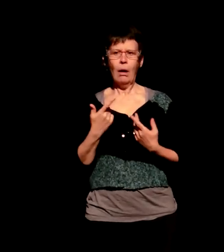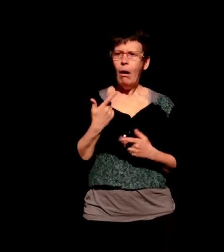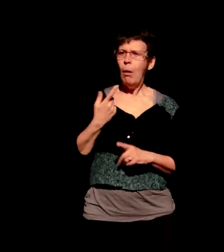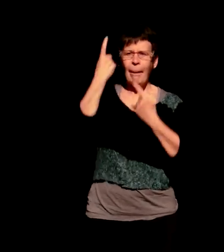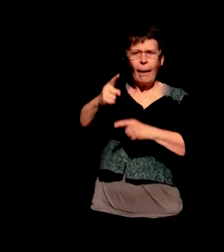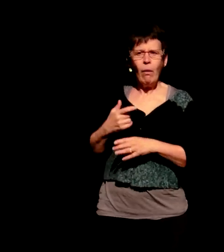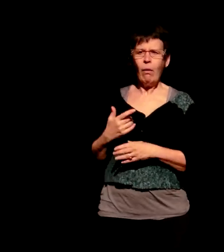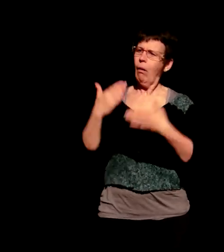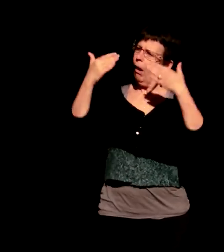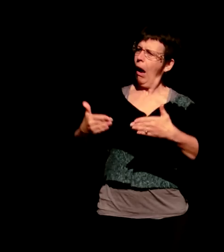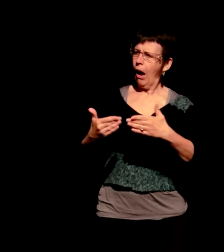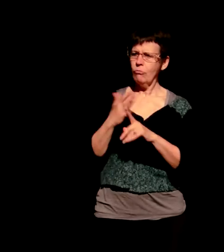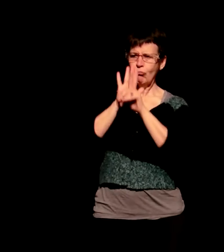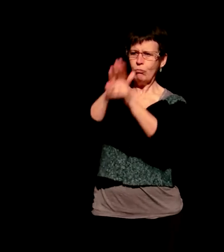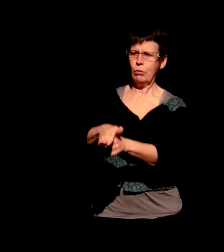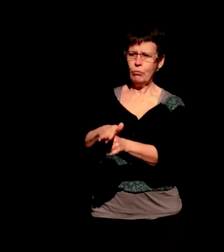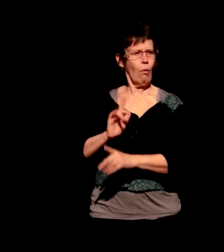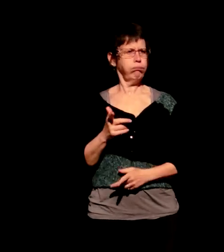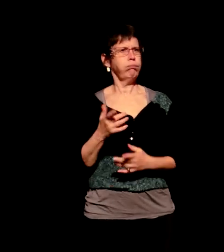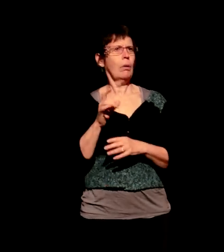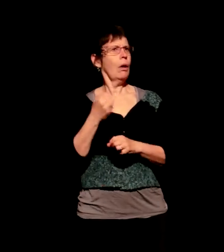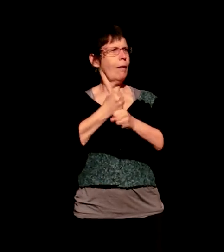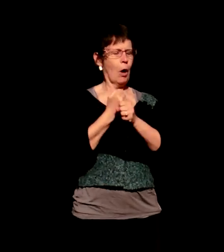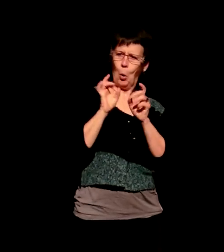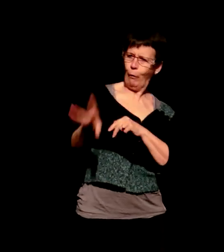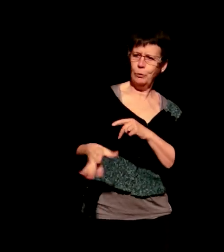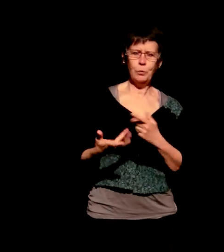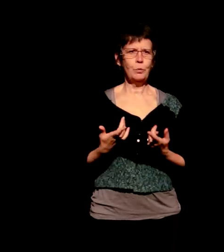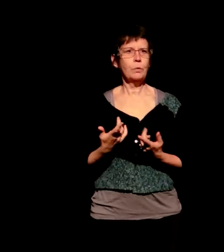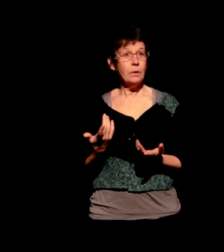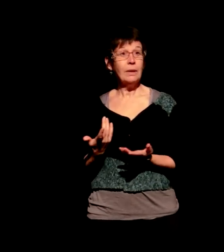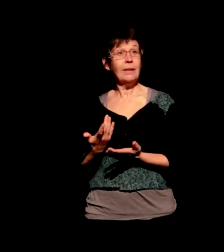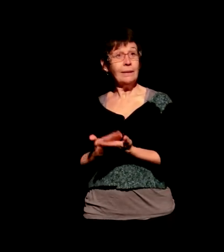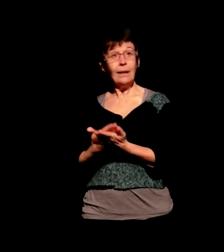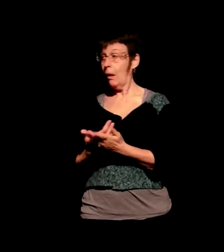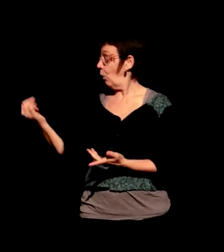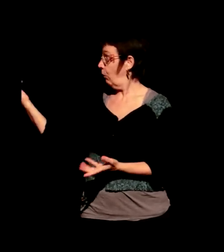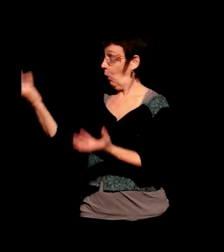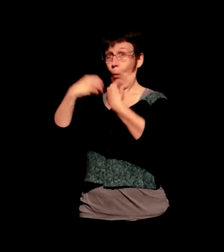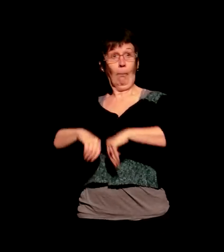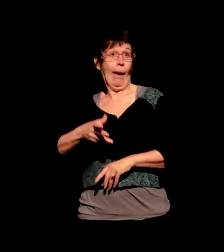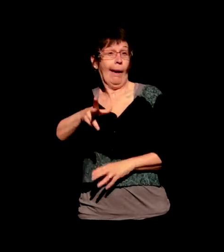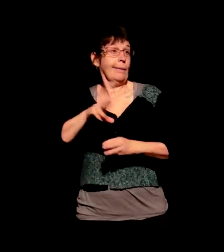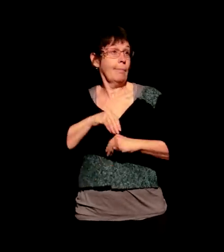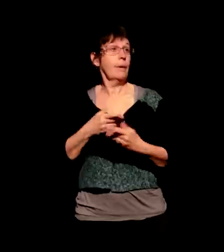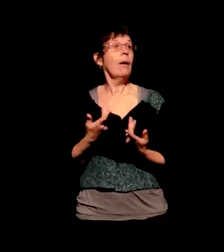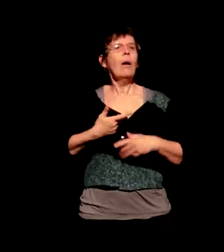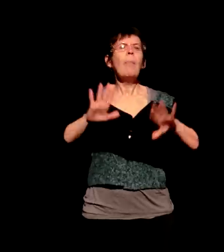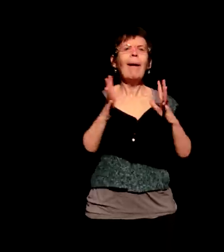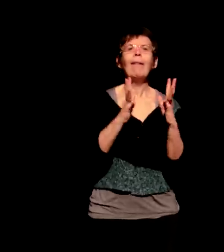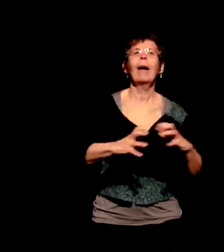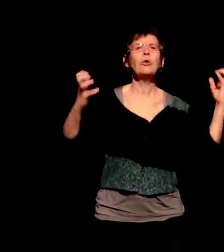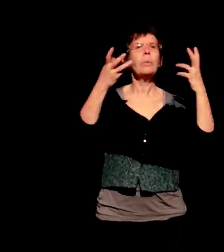fois qu'on voit une discrimination et qu'on finisse par se dire finalement, bon, c'est pas si grave si à l'Assemblée ils sont tous blancs, si la